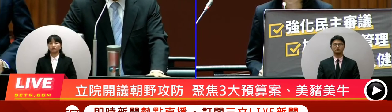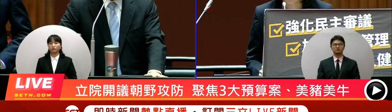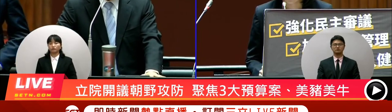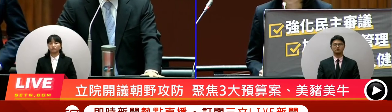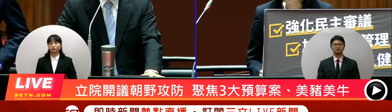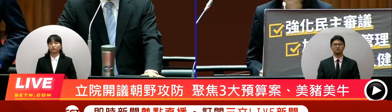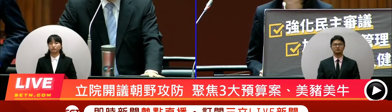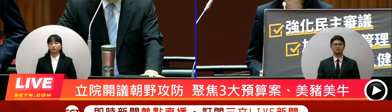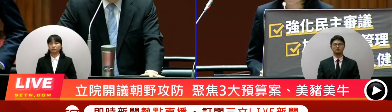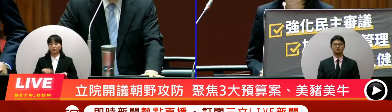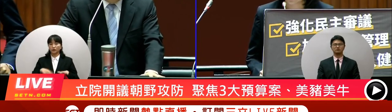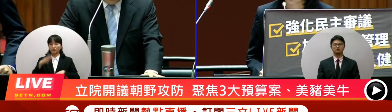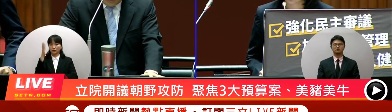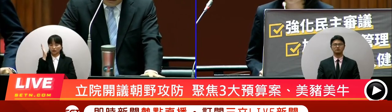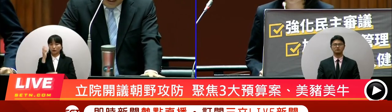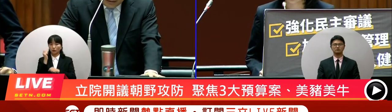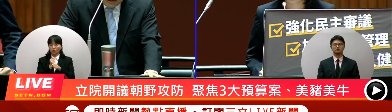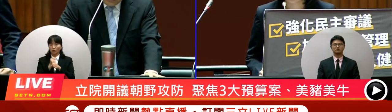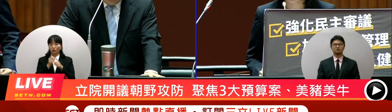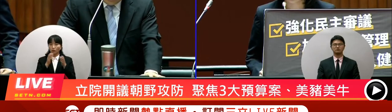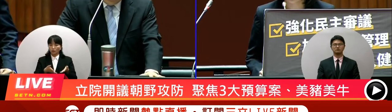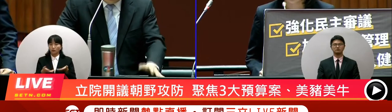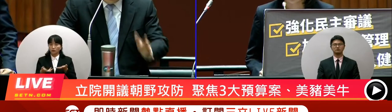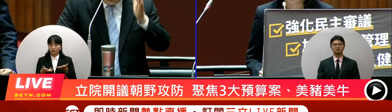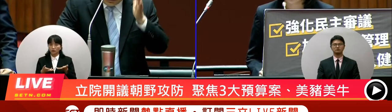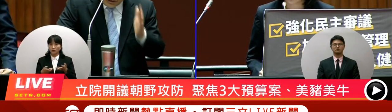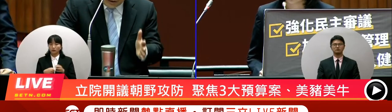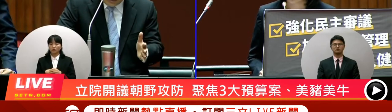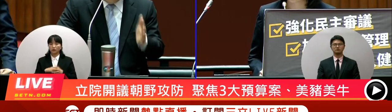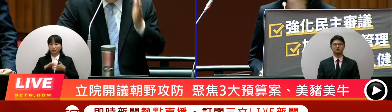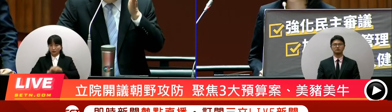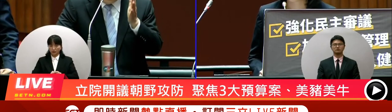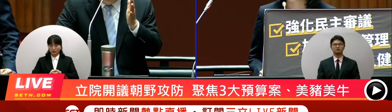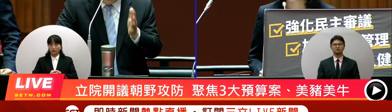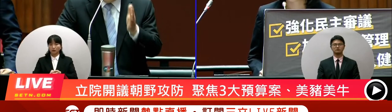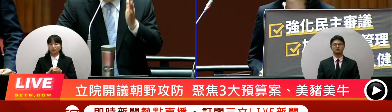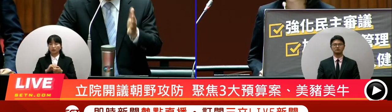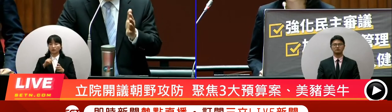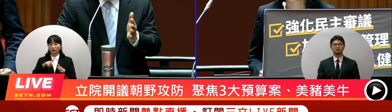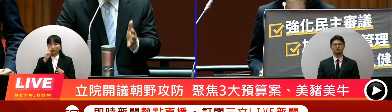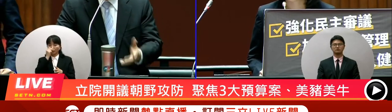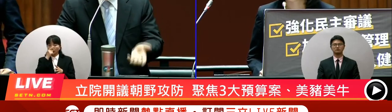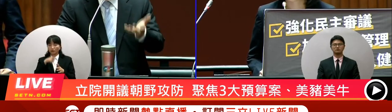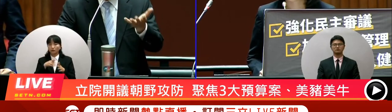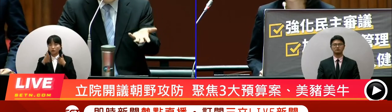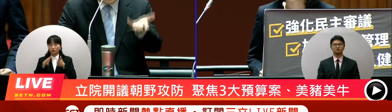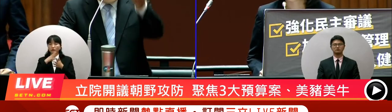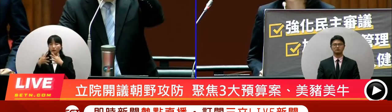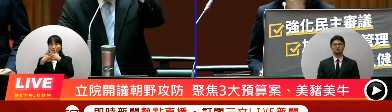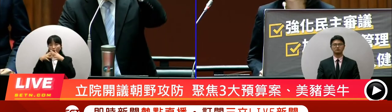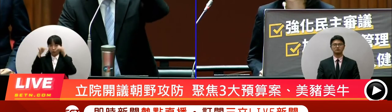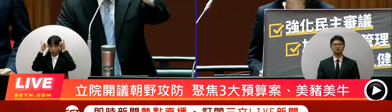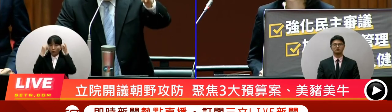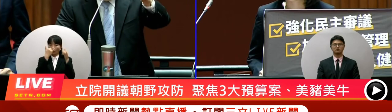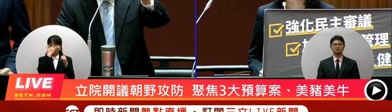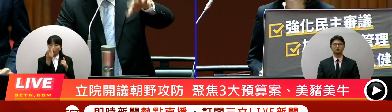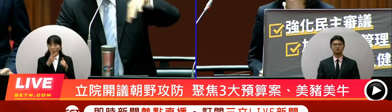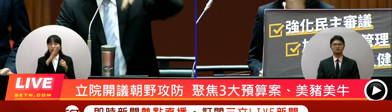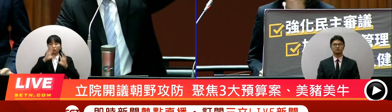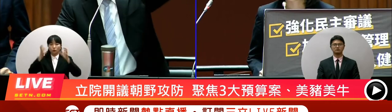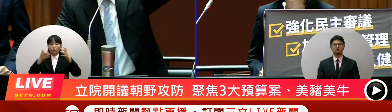们在政府做相关的这个决定，尤其是这一次美猪美牛，是提升到由总